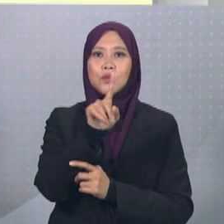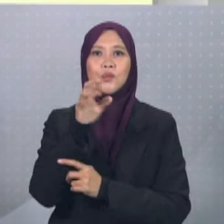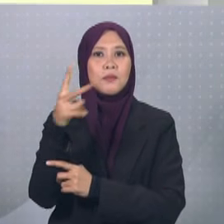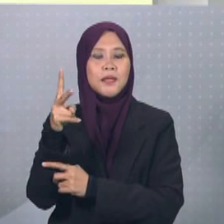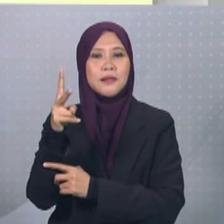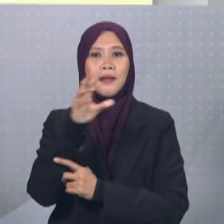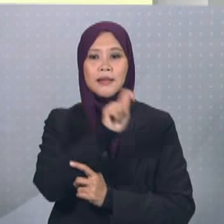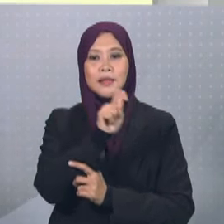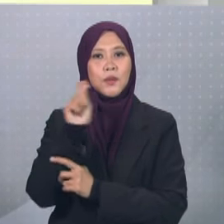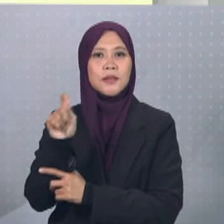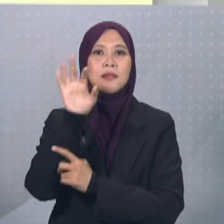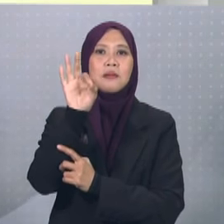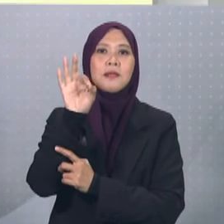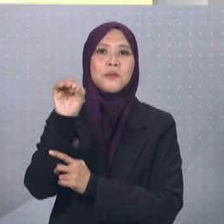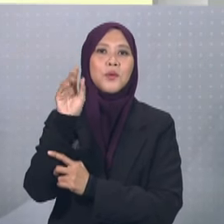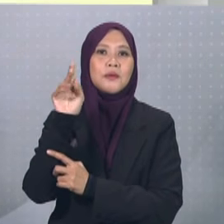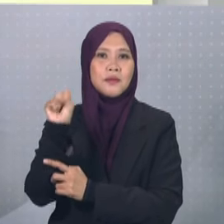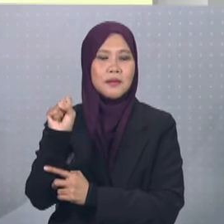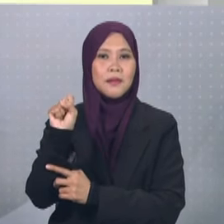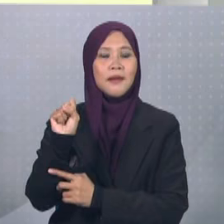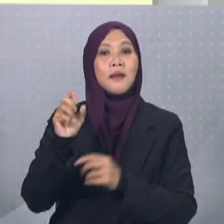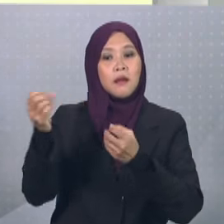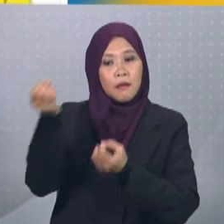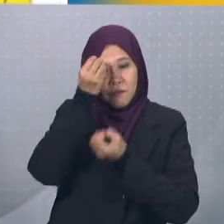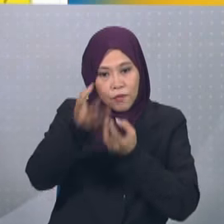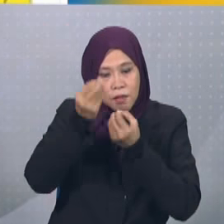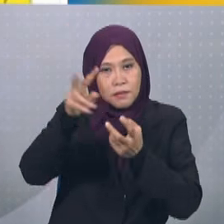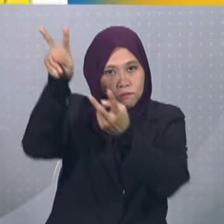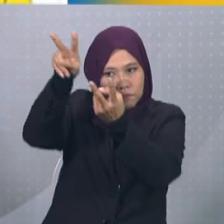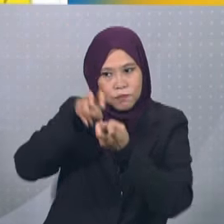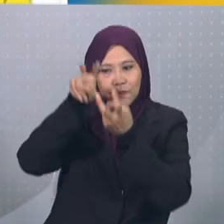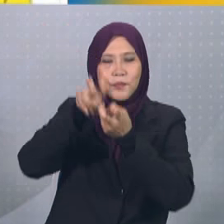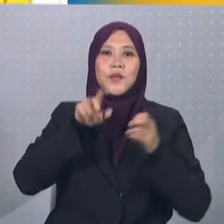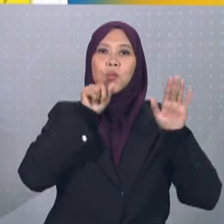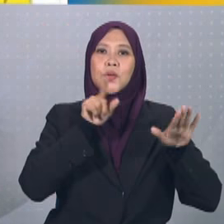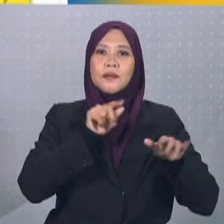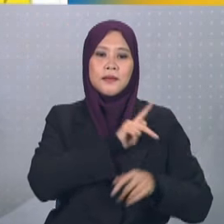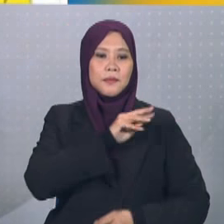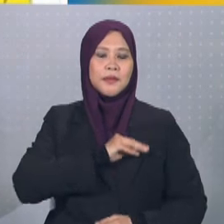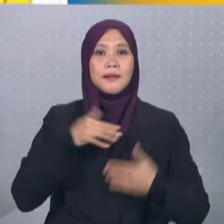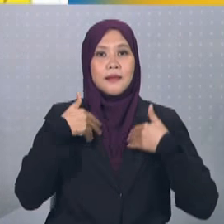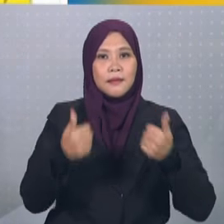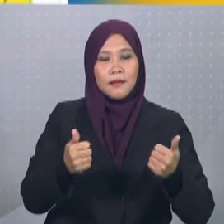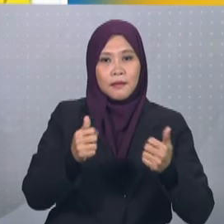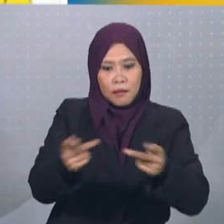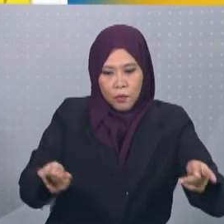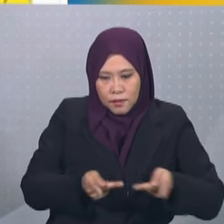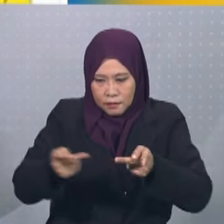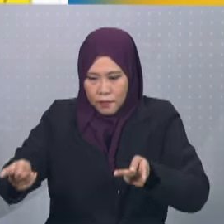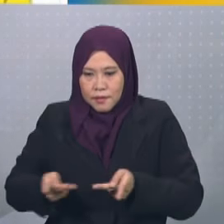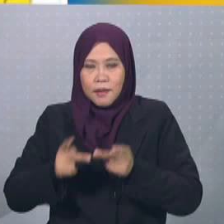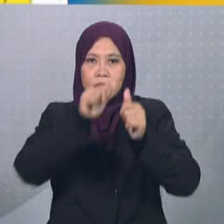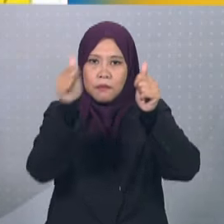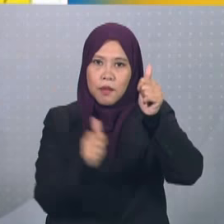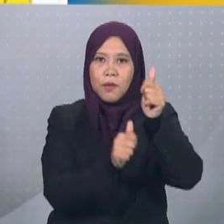dan Titi Wangsa 90 kes. Makluman itu dimuat naik di laman Twitter Kementerian Kesihatan. Sesebuah kawasan akan diletakkan di